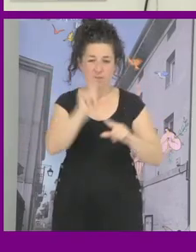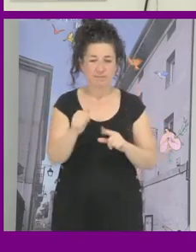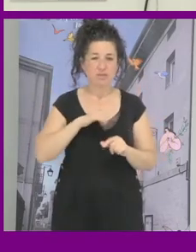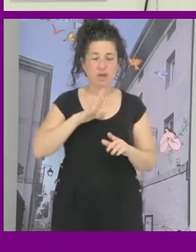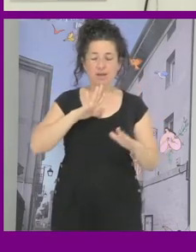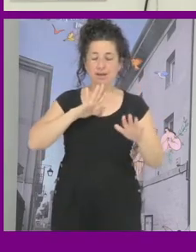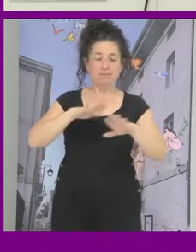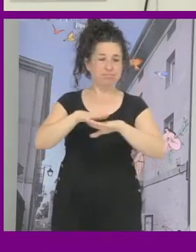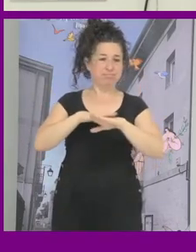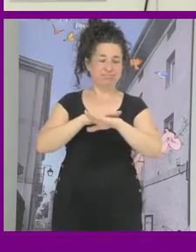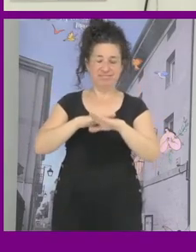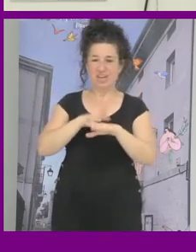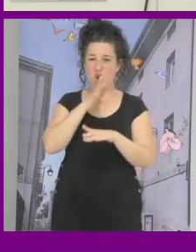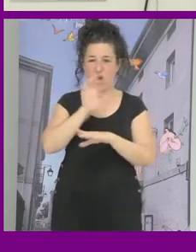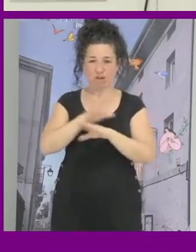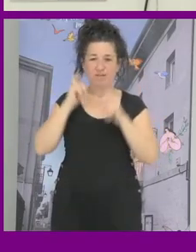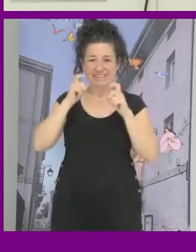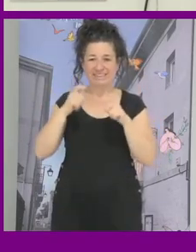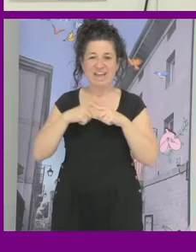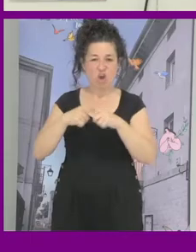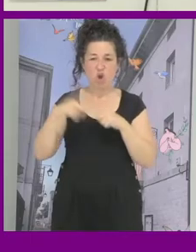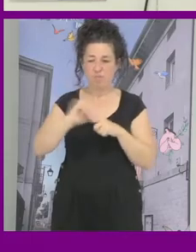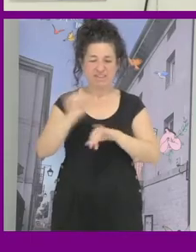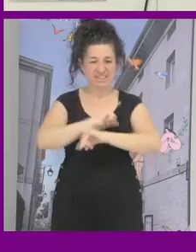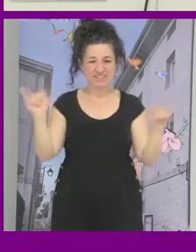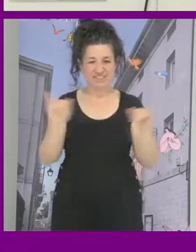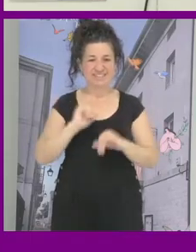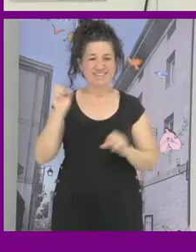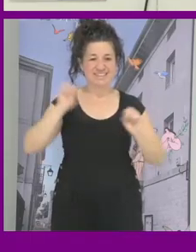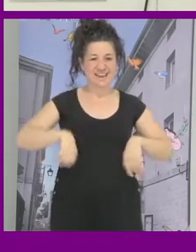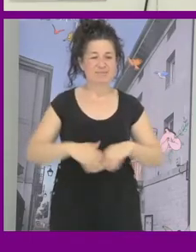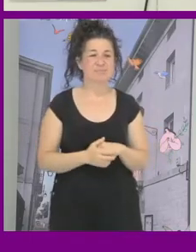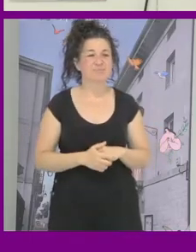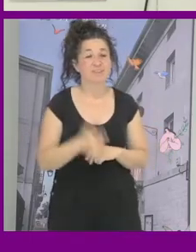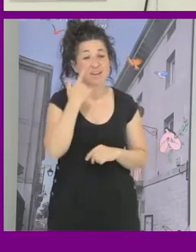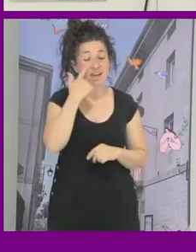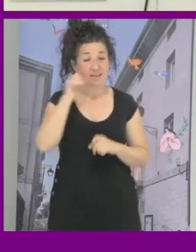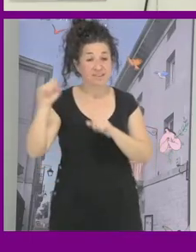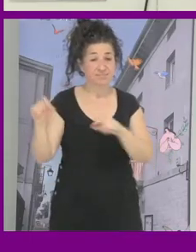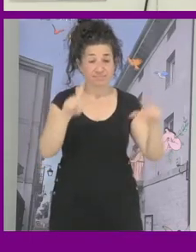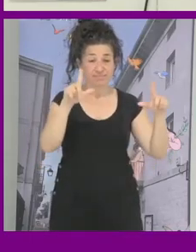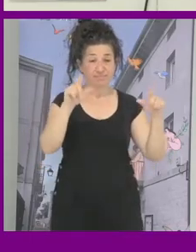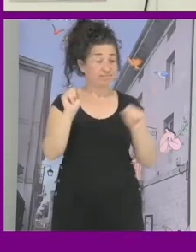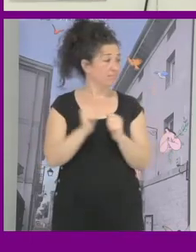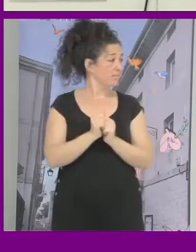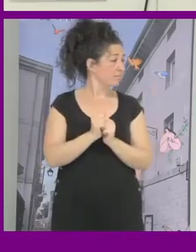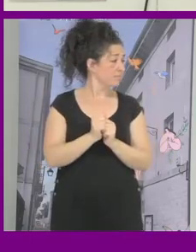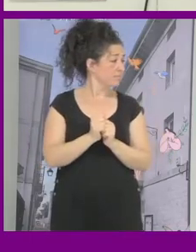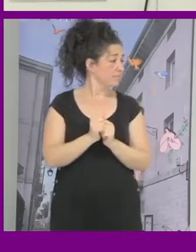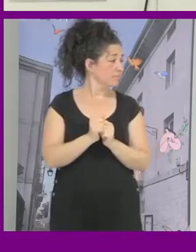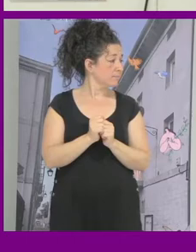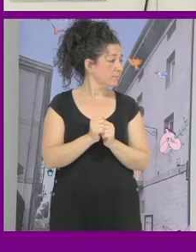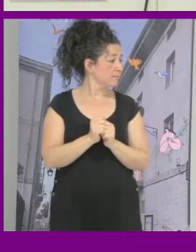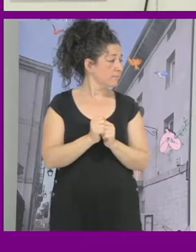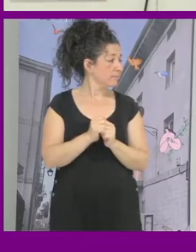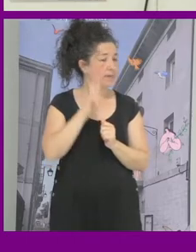Desatzen konpartitzaren, asaietuko nahi ez konpartitzen eta kitxu. Orduan, bueno, ba, ikusi duzu jarri dudala laboralkutzaren